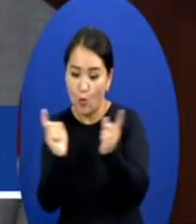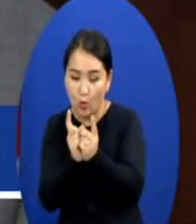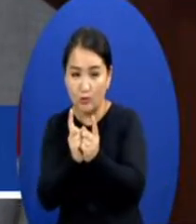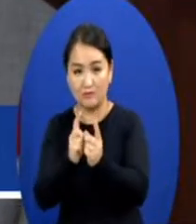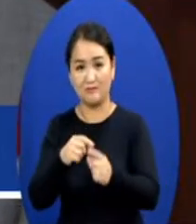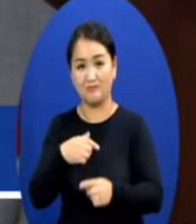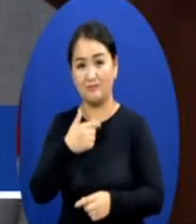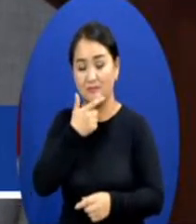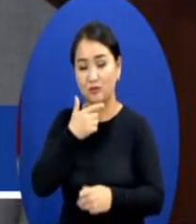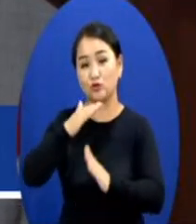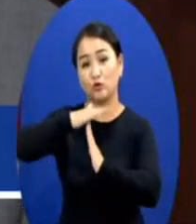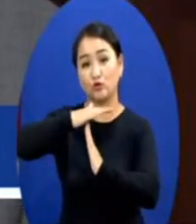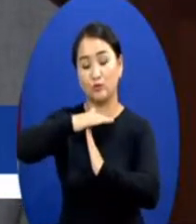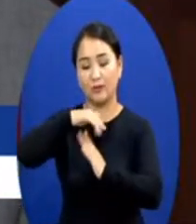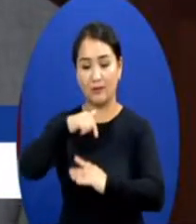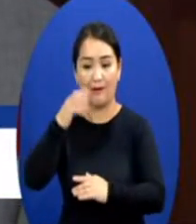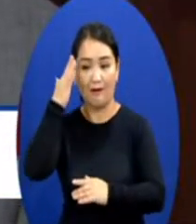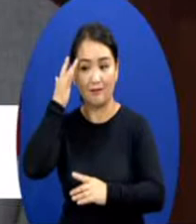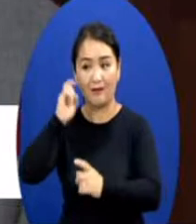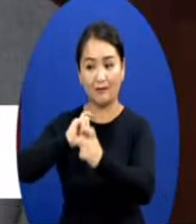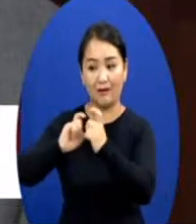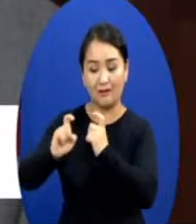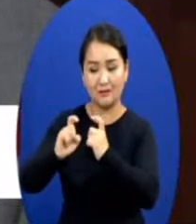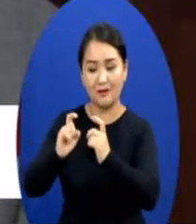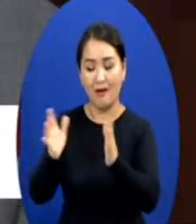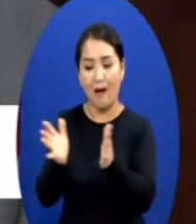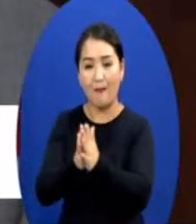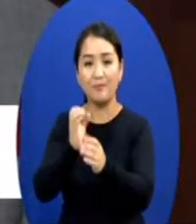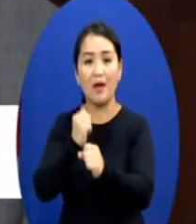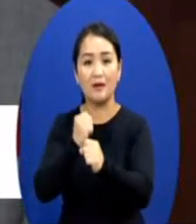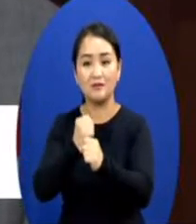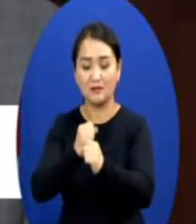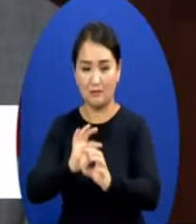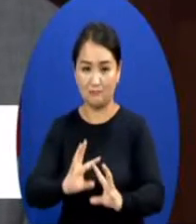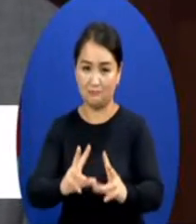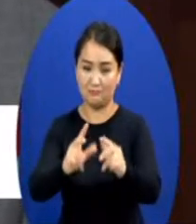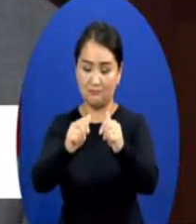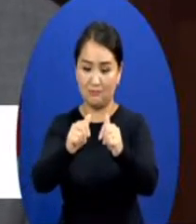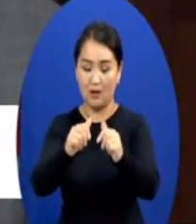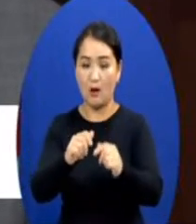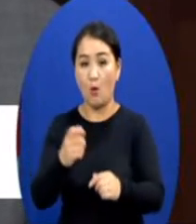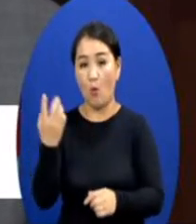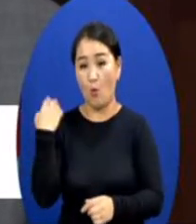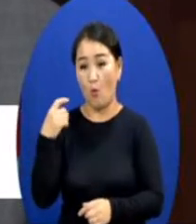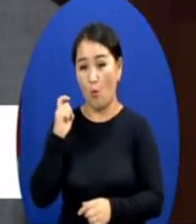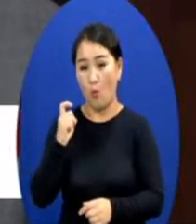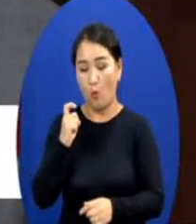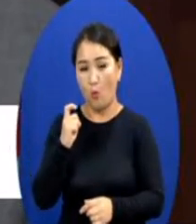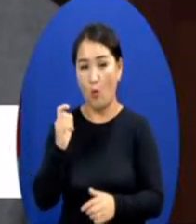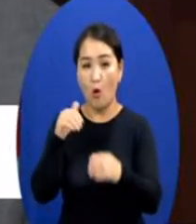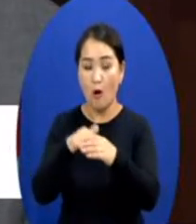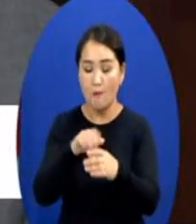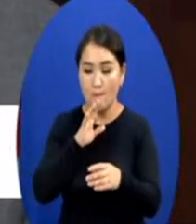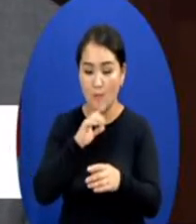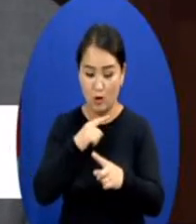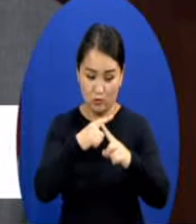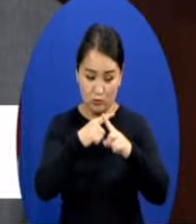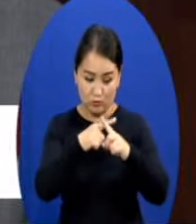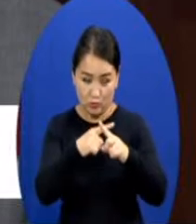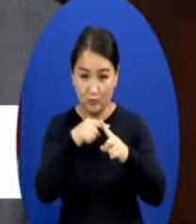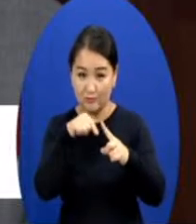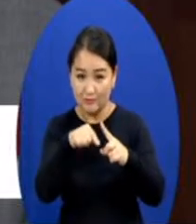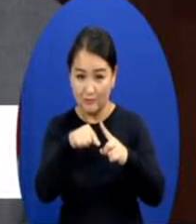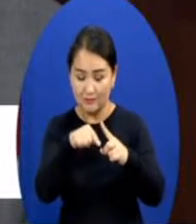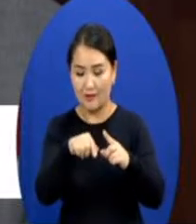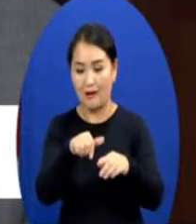байдал уялдуулж гадаад харилцаа хамтын ажиллагаагаа одоо идэвхжүүлэх хэвийн байдал руу шилжүүлэх. Гэхдээ мэдээж энэ 20-р зэрийнхаа дэглэмийг